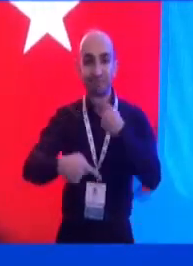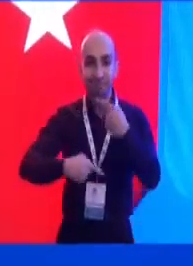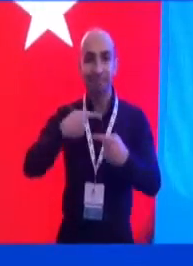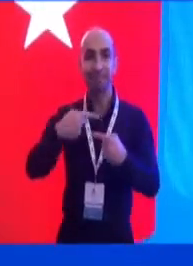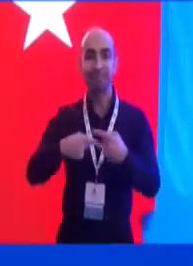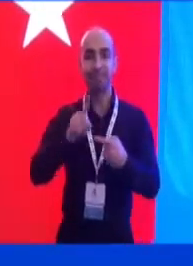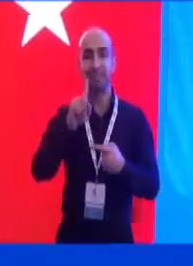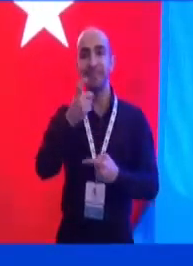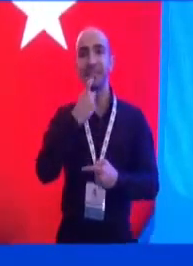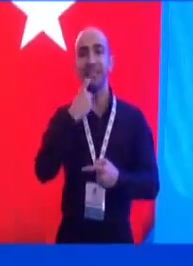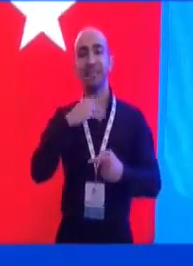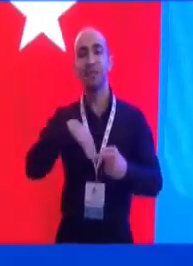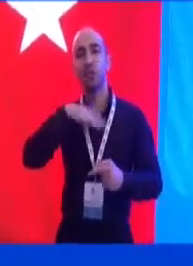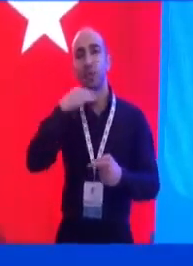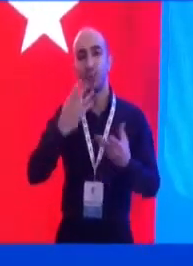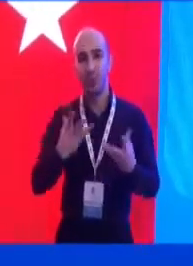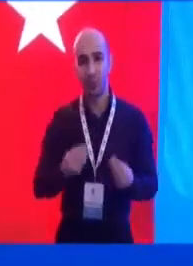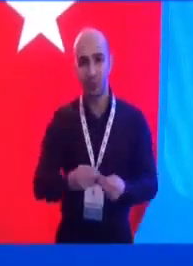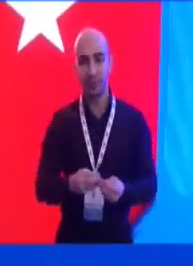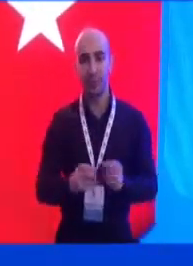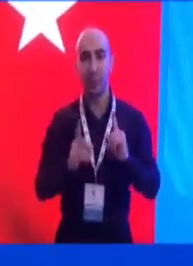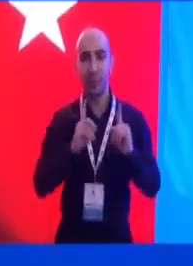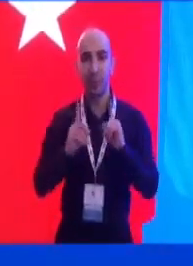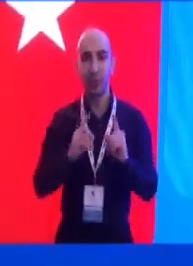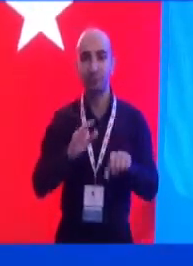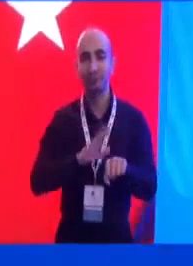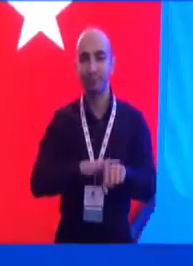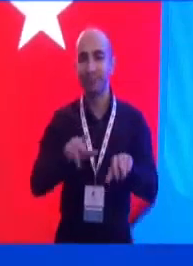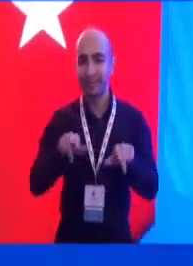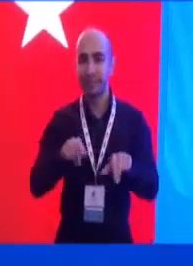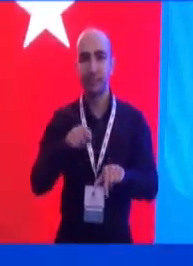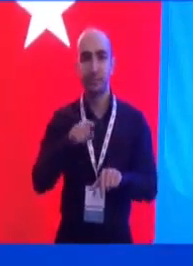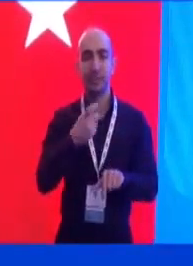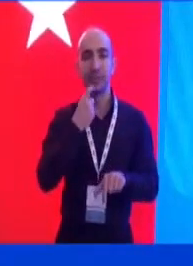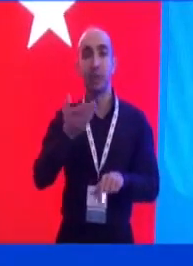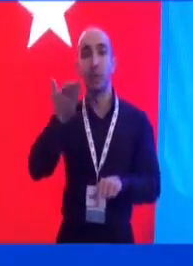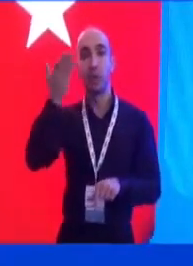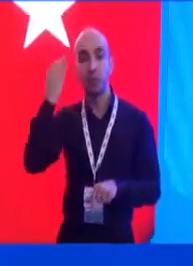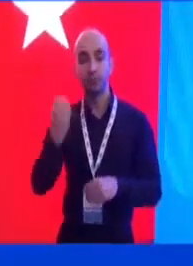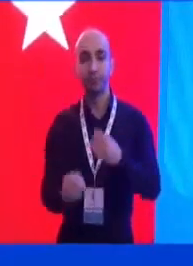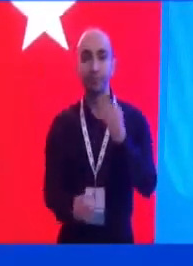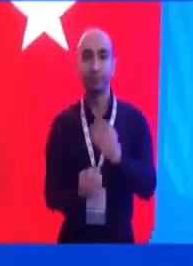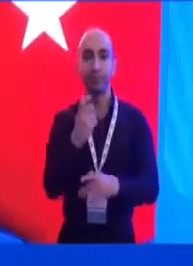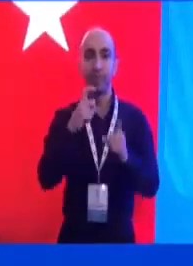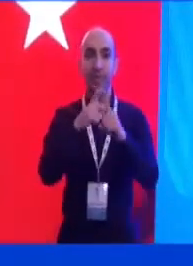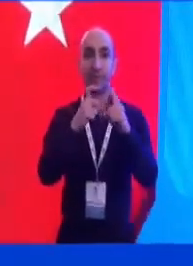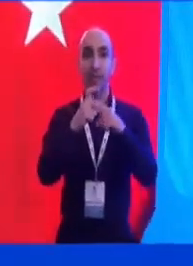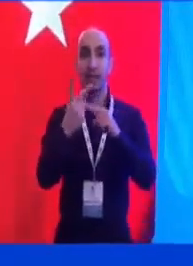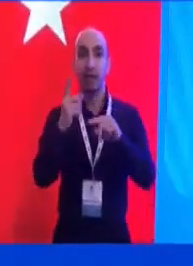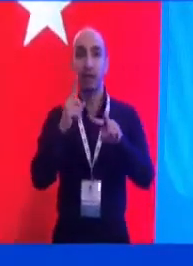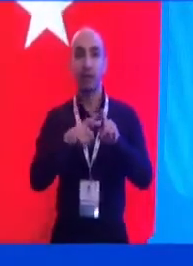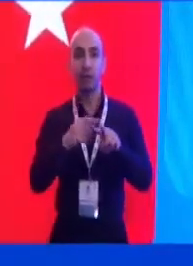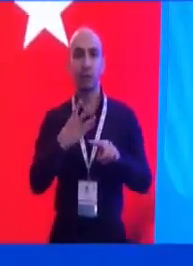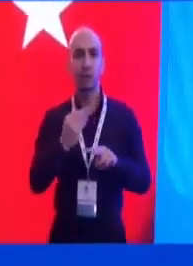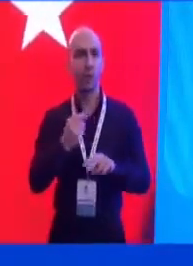yılını doldurmuş olacak. Deva Partisi'ni bir sene evvel kurduğumuzda çok iddialı bir